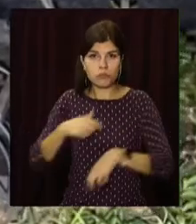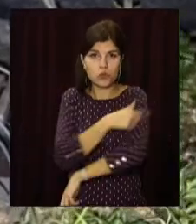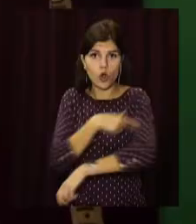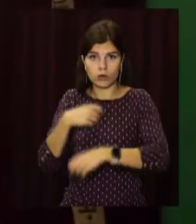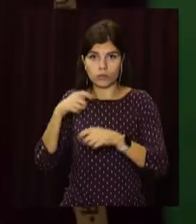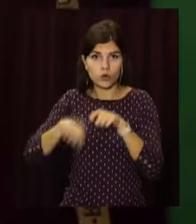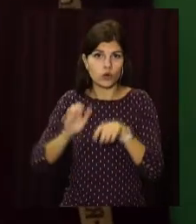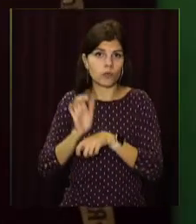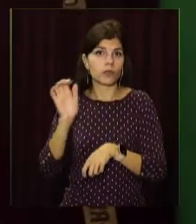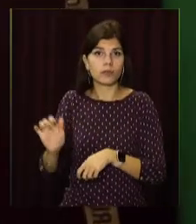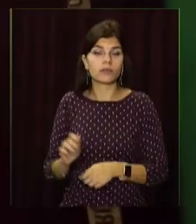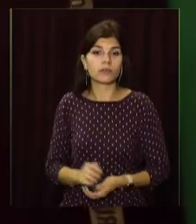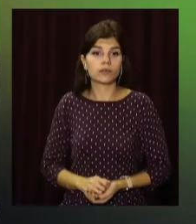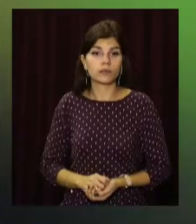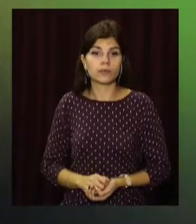експертизу.